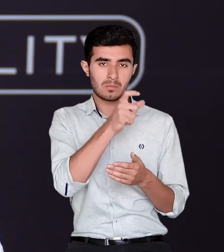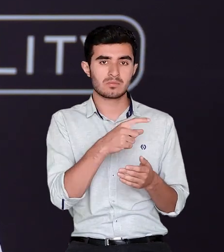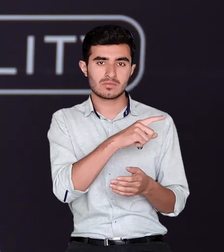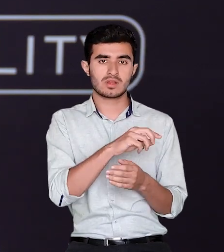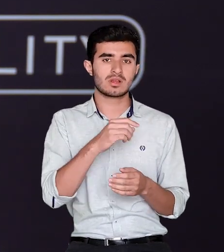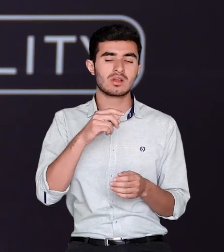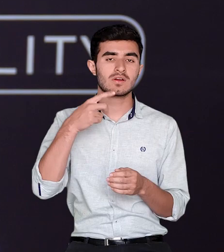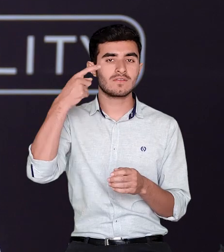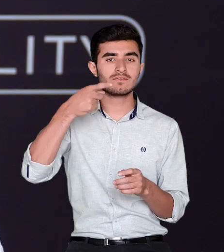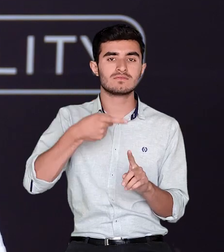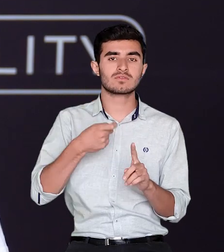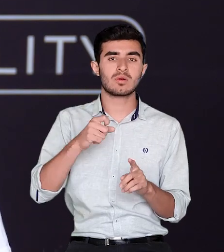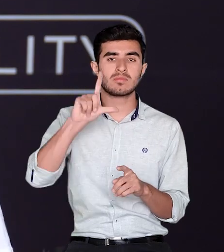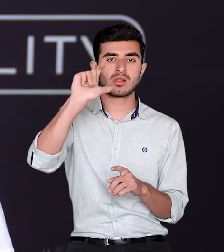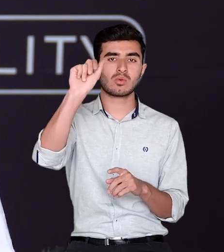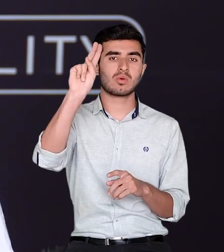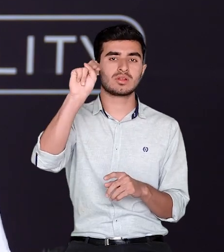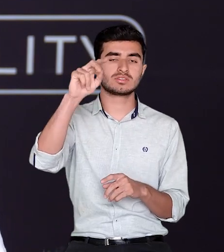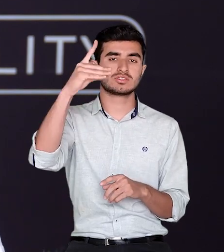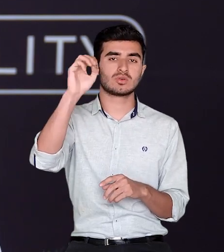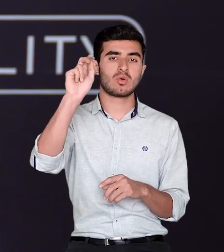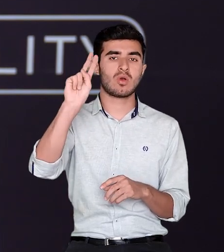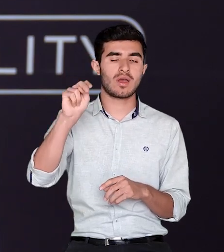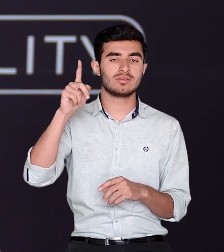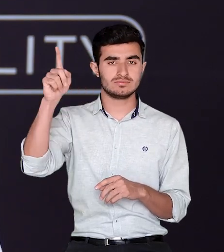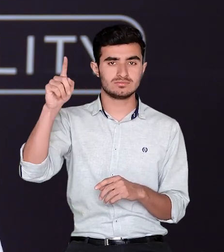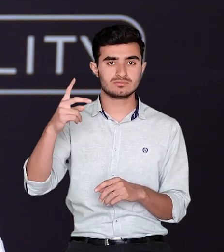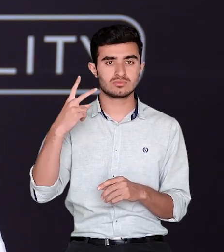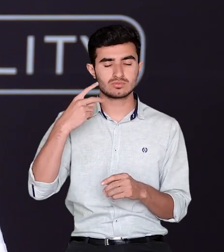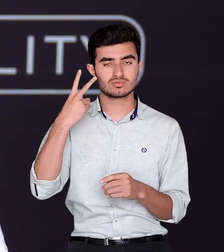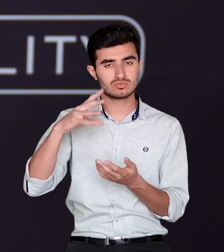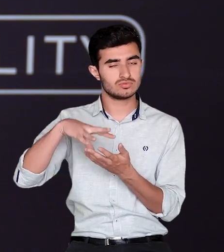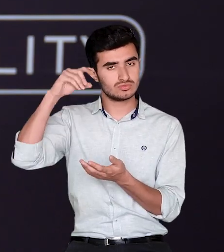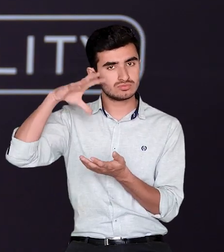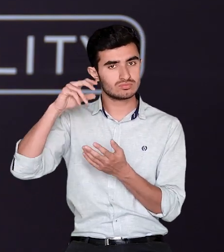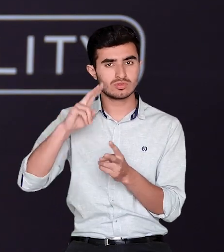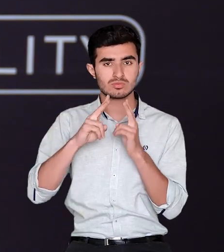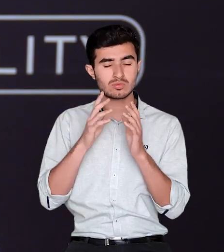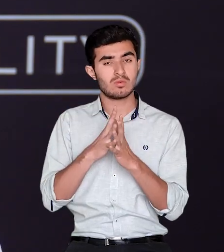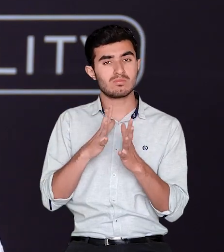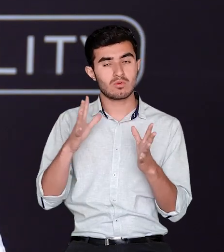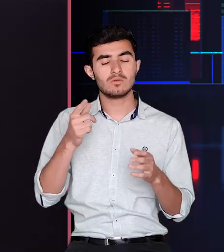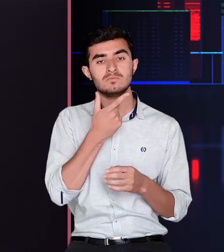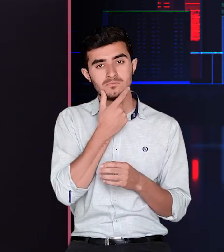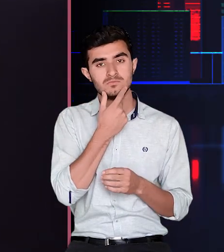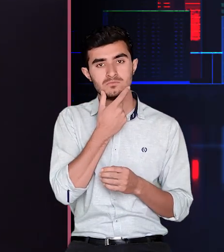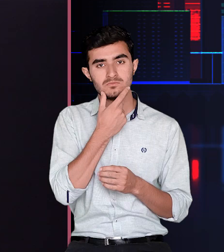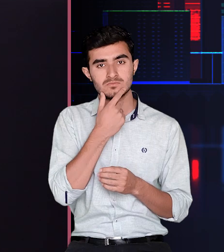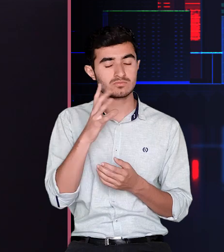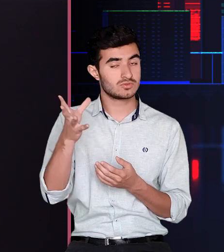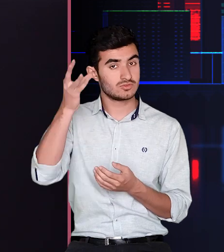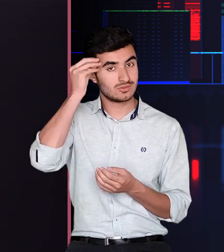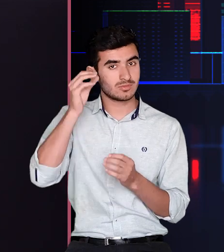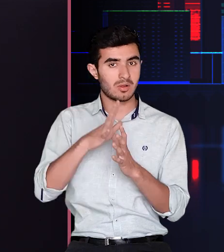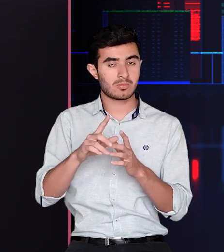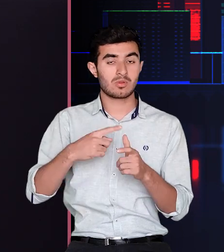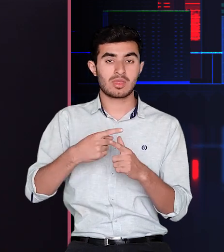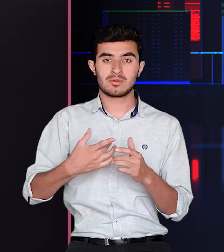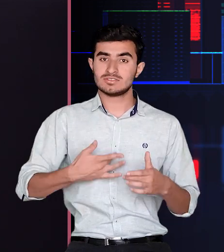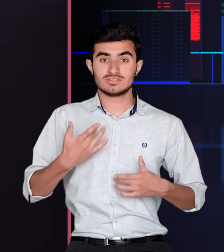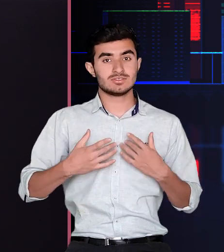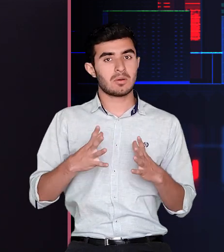मुझे एक्सट्रीम अमाउंट ऑफ एस्ट्रोफोटोग्राफी में शौक हो गया कि मैंने कहा कि मैंने ये अब करके रखना है। So I